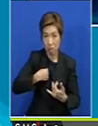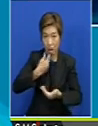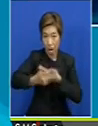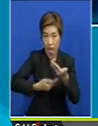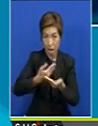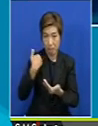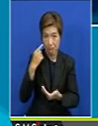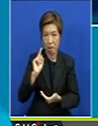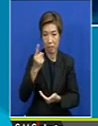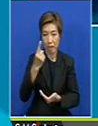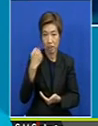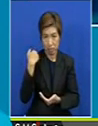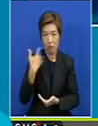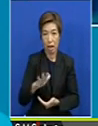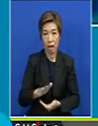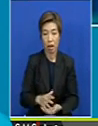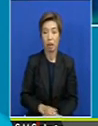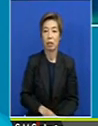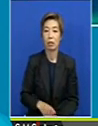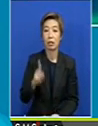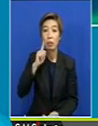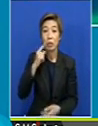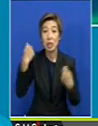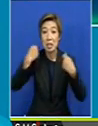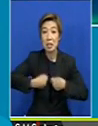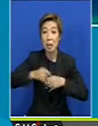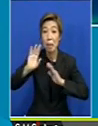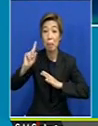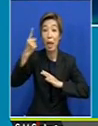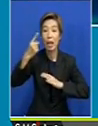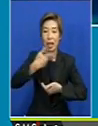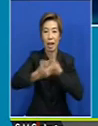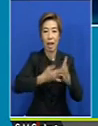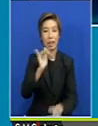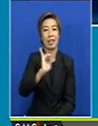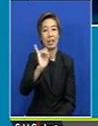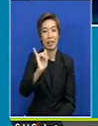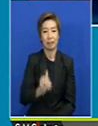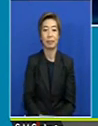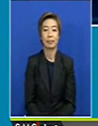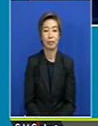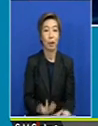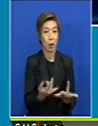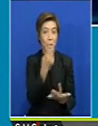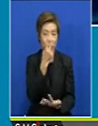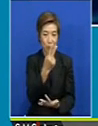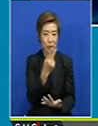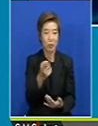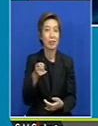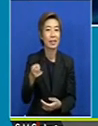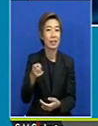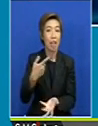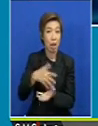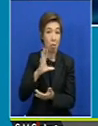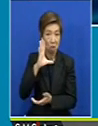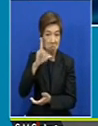กุติครับ ฤดูกาลใหม่ใช่ไหมครับ ใช่ครับยังใช่ไหมฮะ ยังครับยัง ก็ติดตามกันต่อไปด้วยครับนี่คือบรรยากาศ